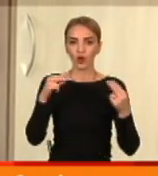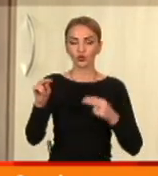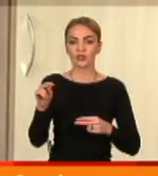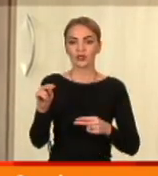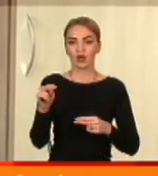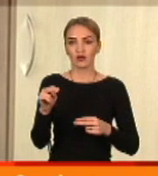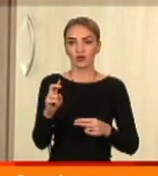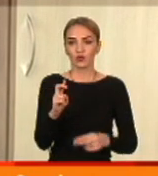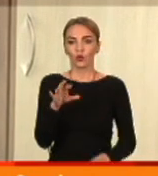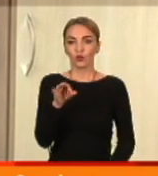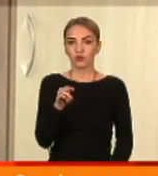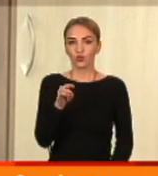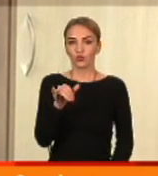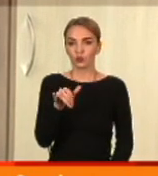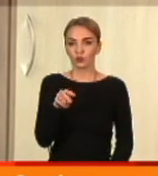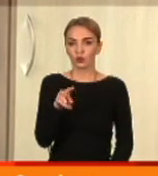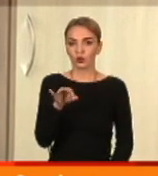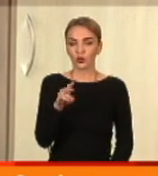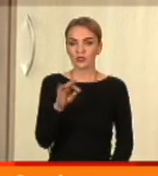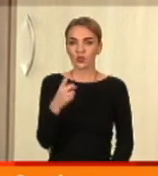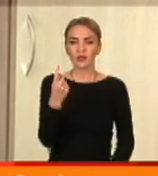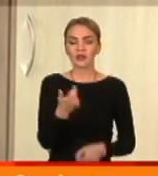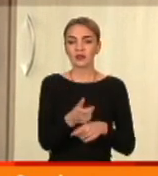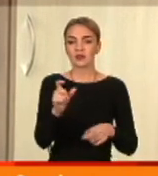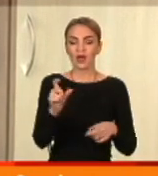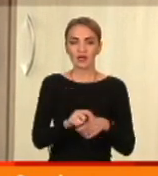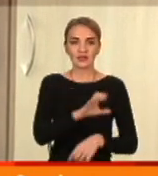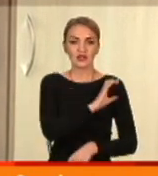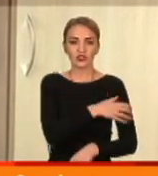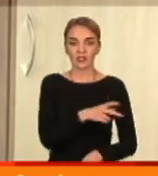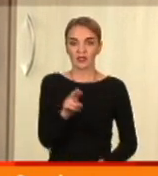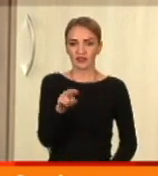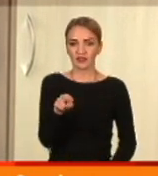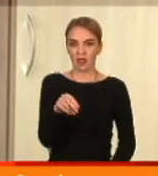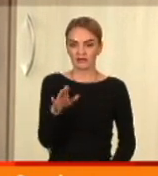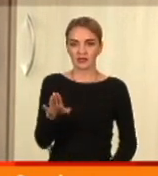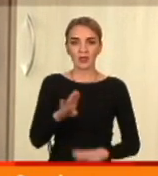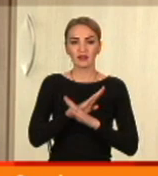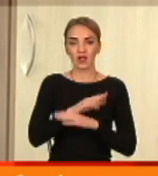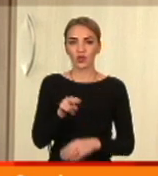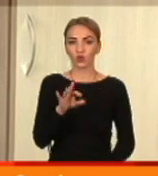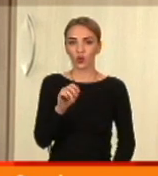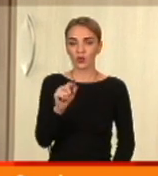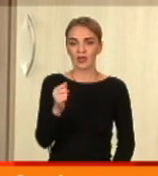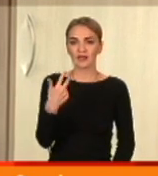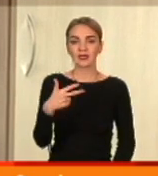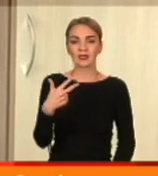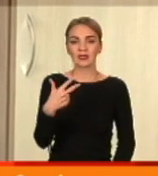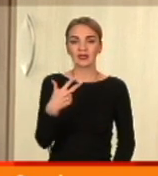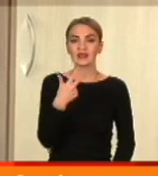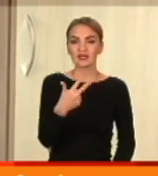покращується. Ботулотоксин – це один із найсильніших ядів. Достатньо смертельна доза для людини – це